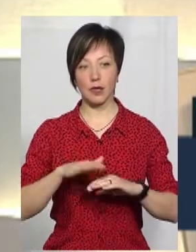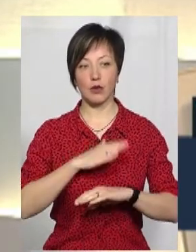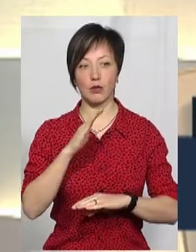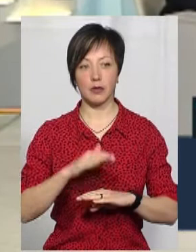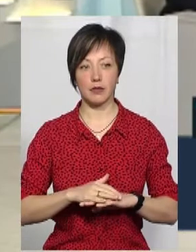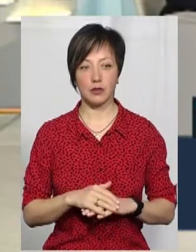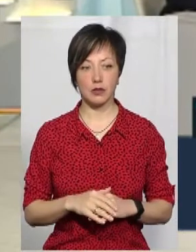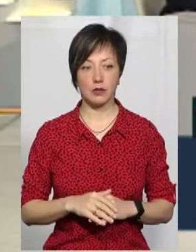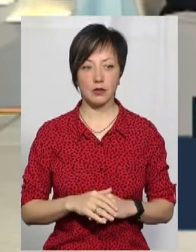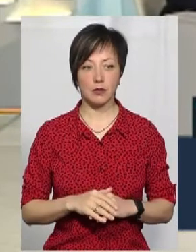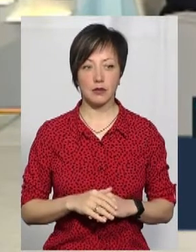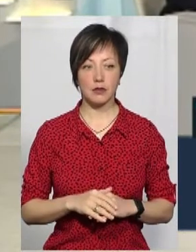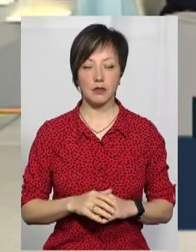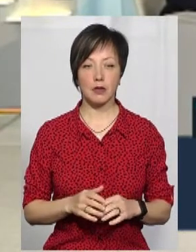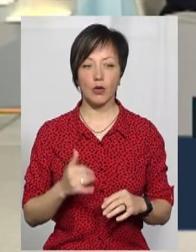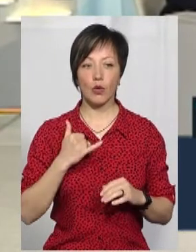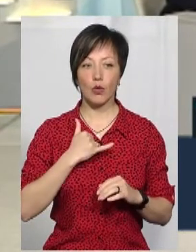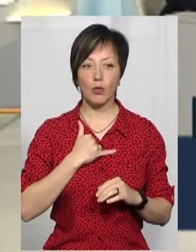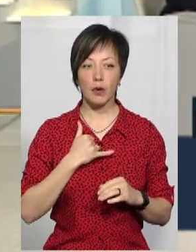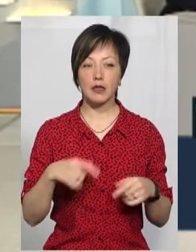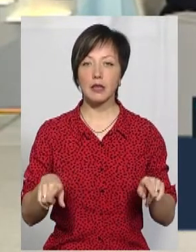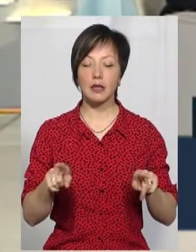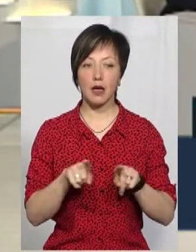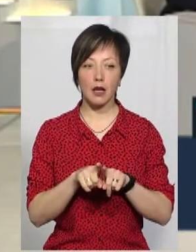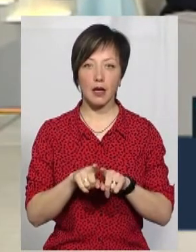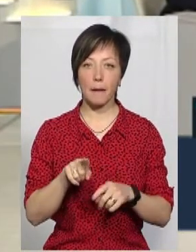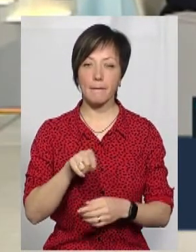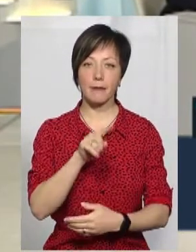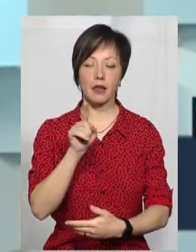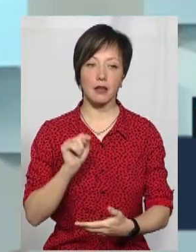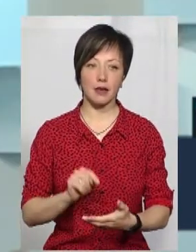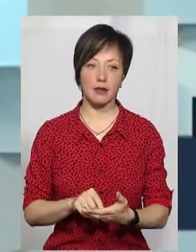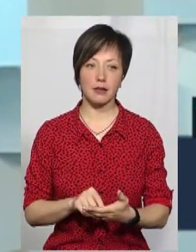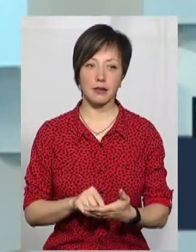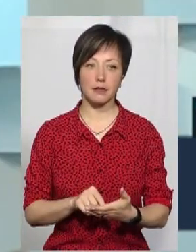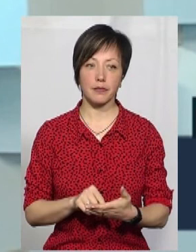Добрий вечір. Доброго вечора. У мене таке питання.